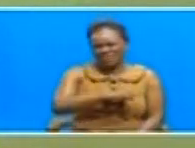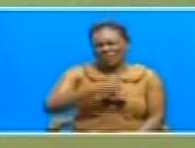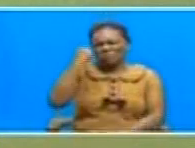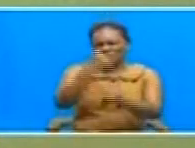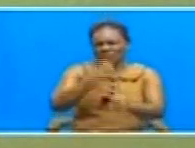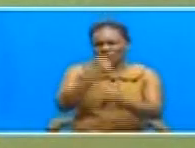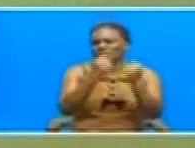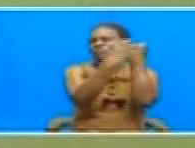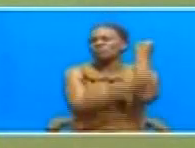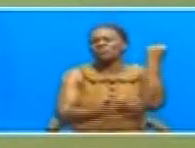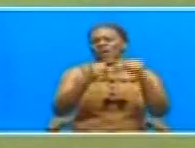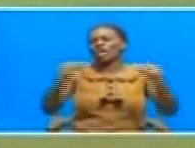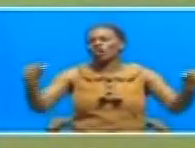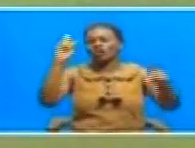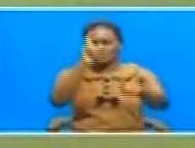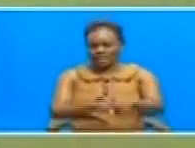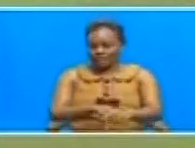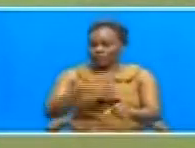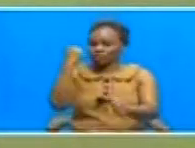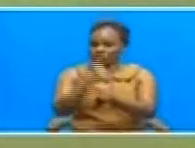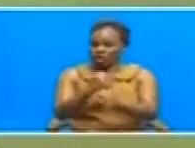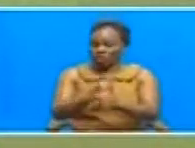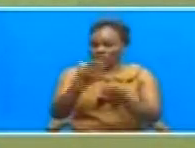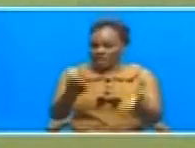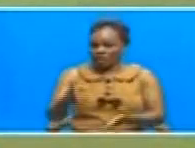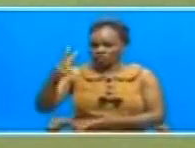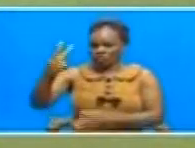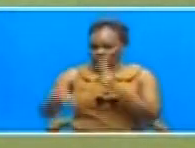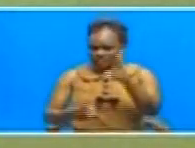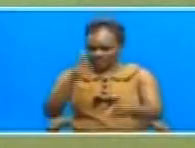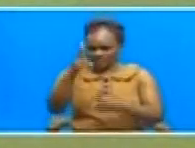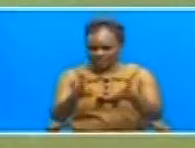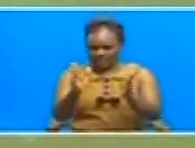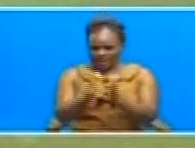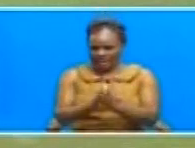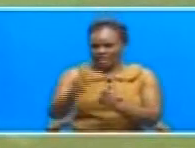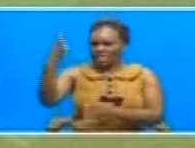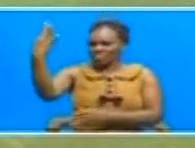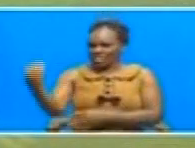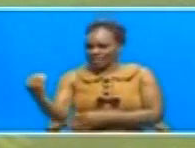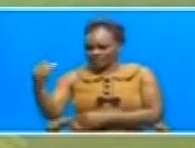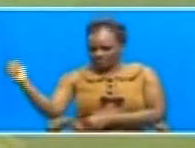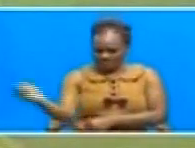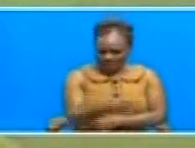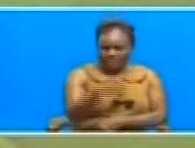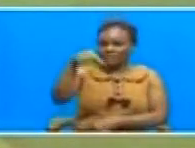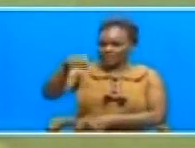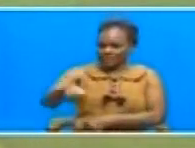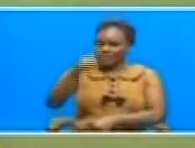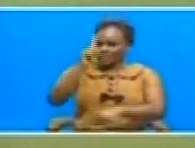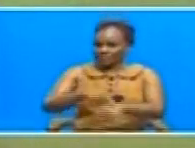mema kwa muda sasa. Kibarua chao sasa ni kati ya tarehe 22 na tarehe 30 ya mwezi huu mtazamaji, pale